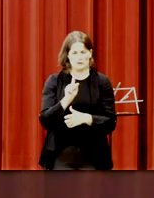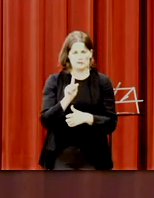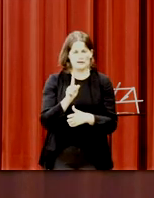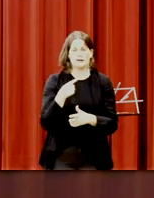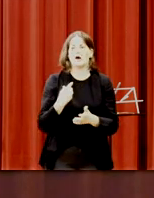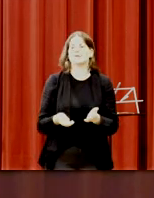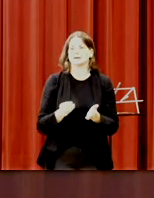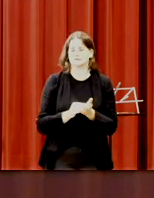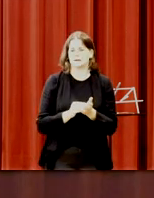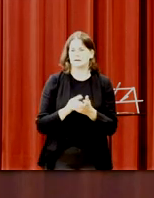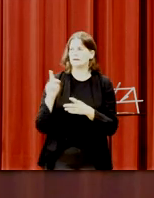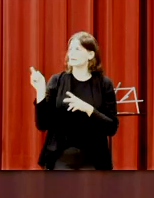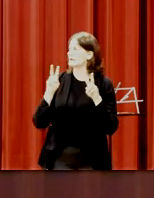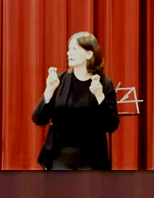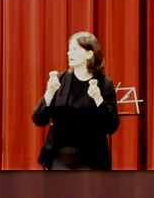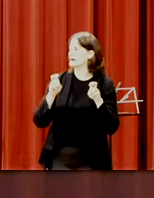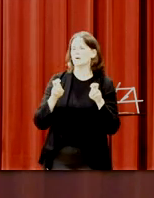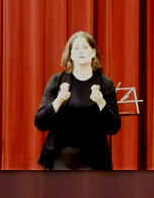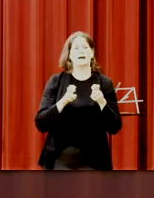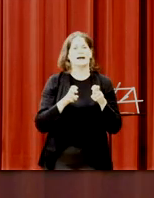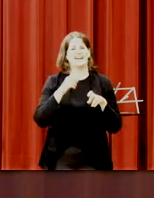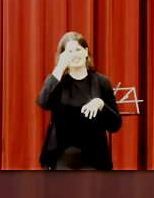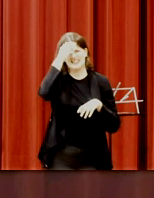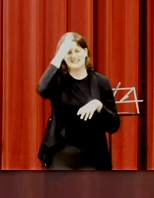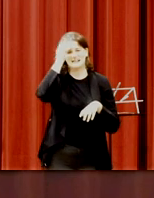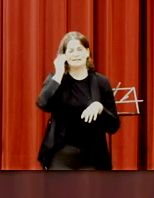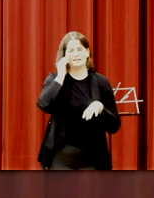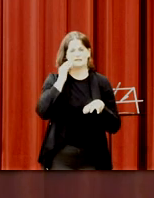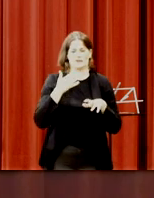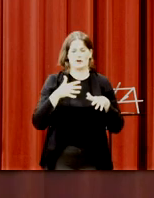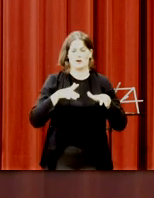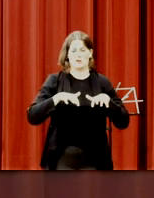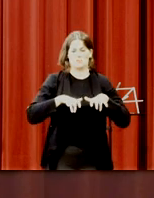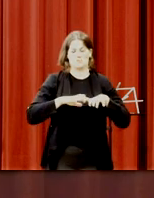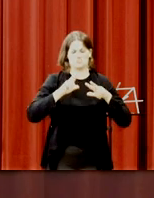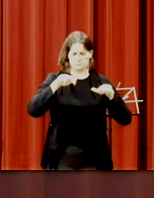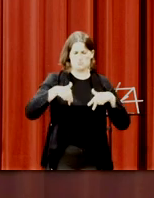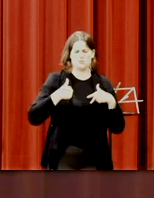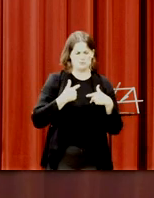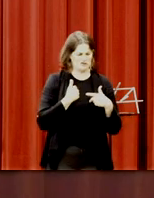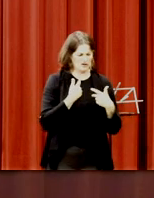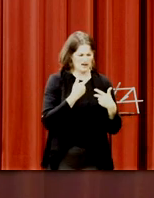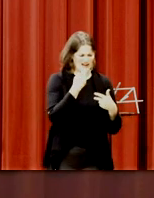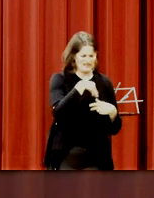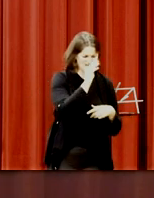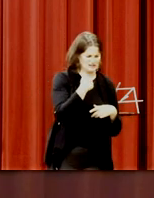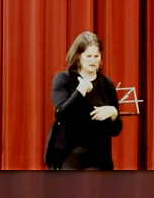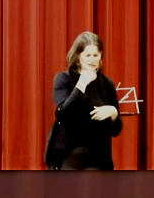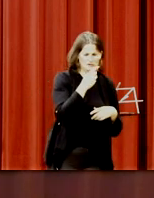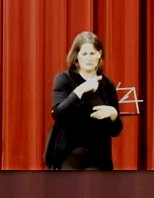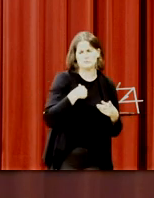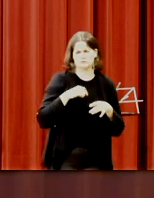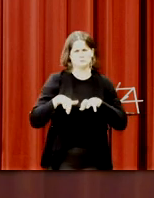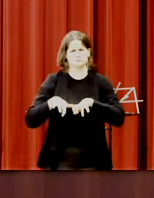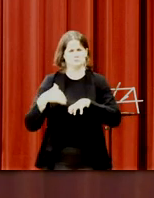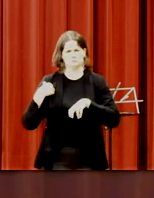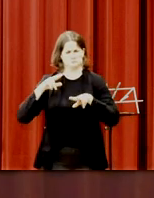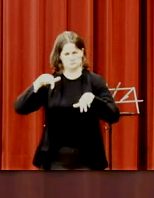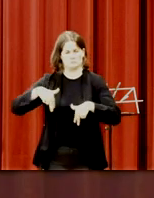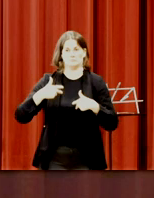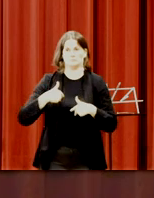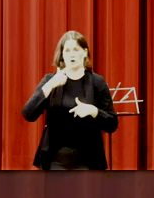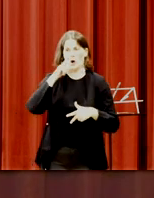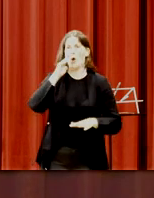i em reprogramo. Ojo, saps? No? La rebel·lió de les màquines, no? I ja comença, no?